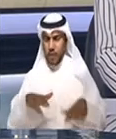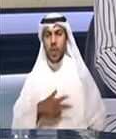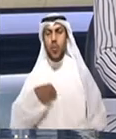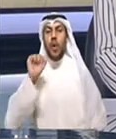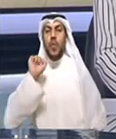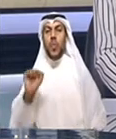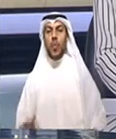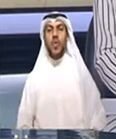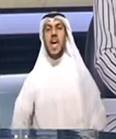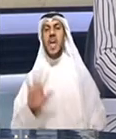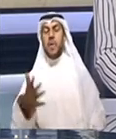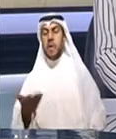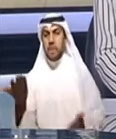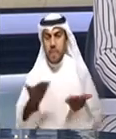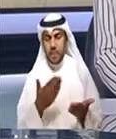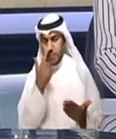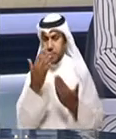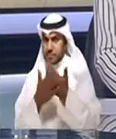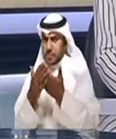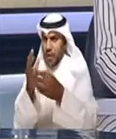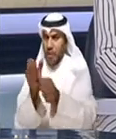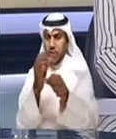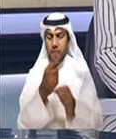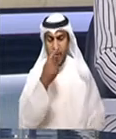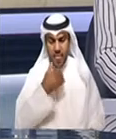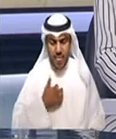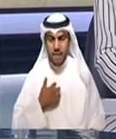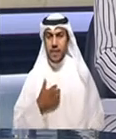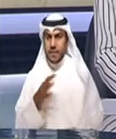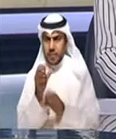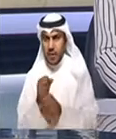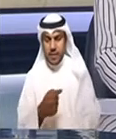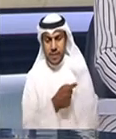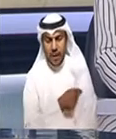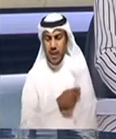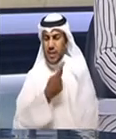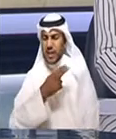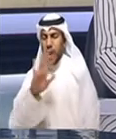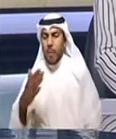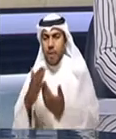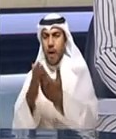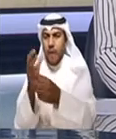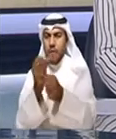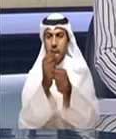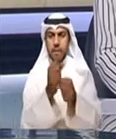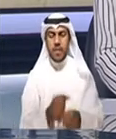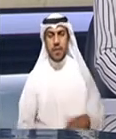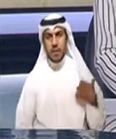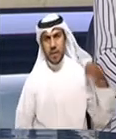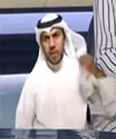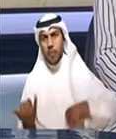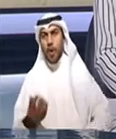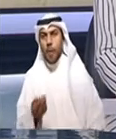وتنمية قدراتهم وتأهيلهم اجتماعيا ونفسيا ومتابعتهم صحيا، علاوة على تقديم العلاج الطبيعي والتغذية